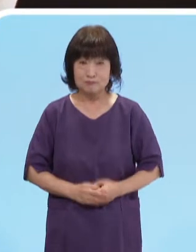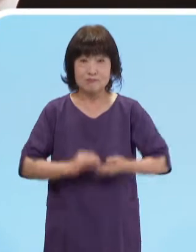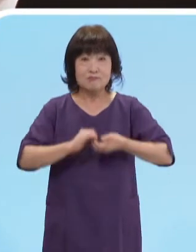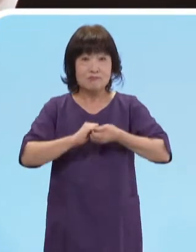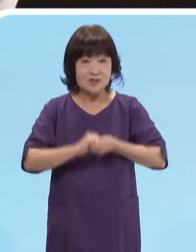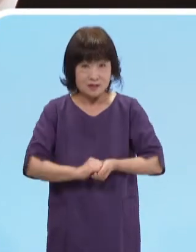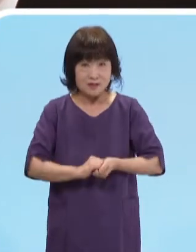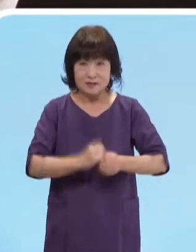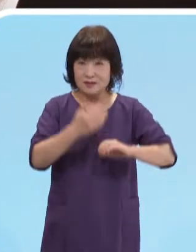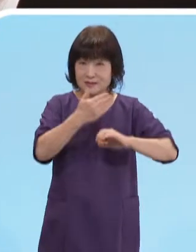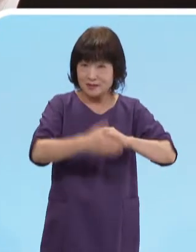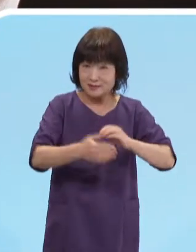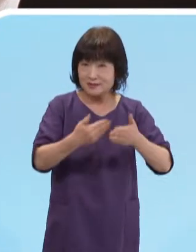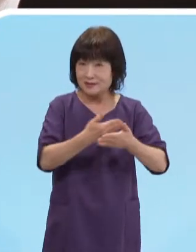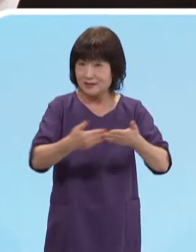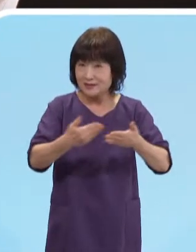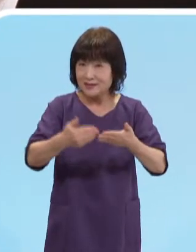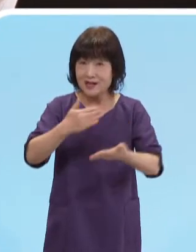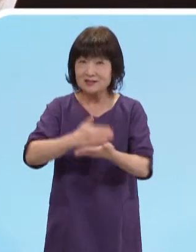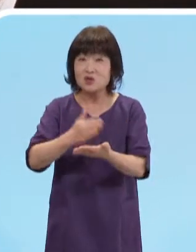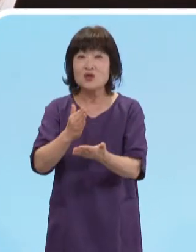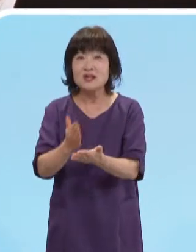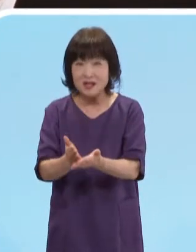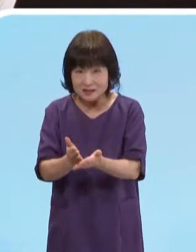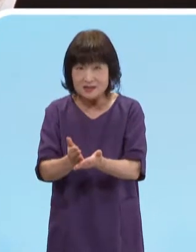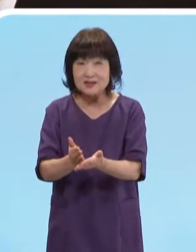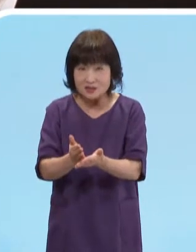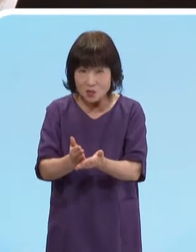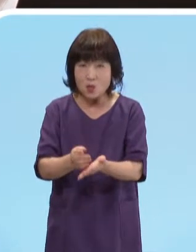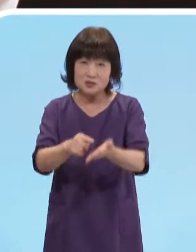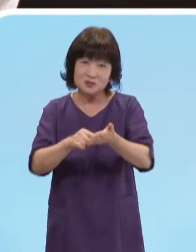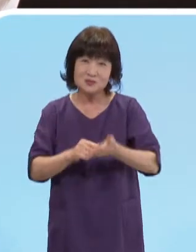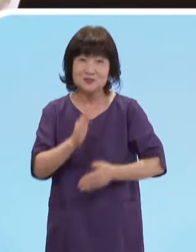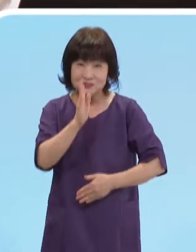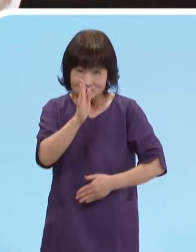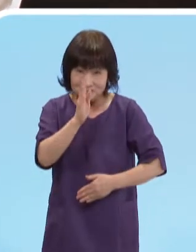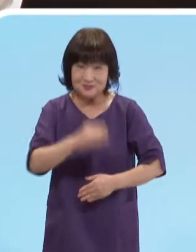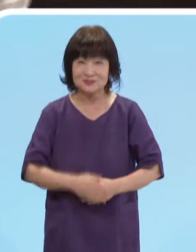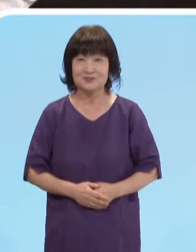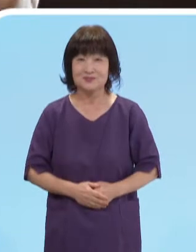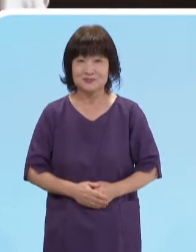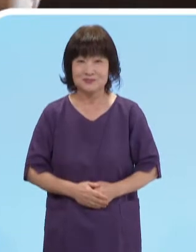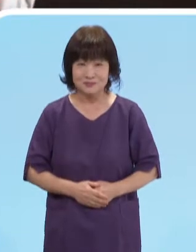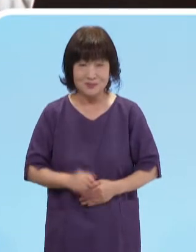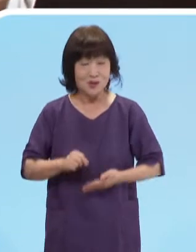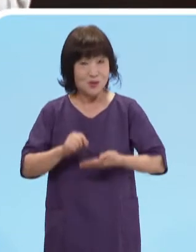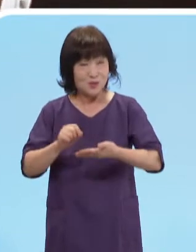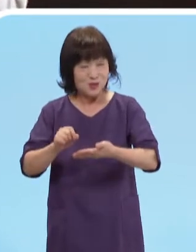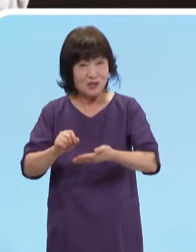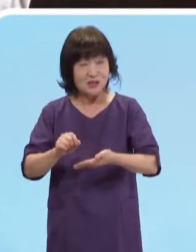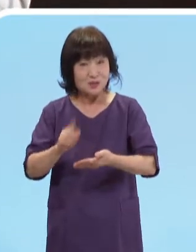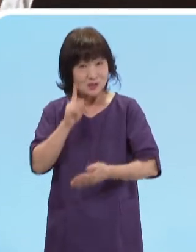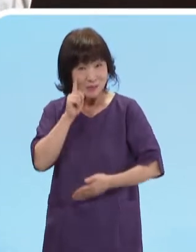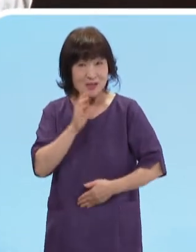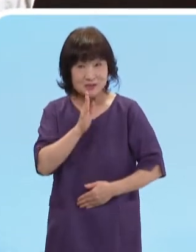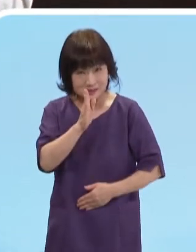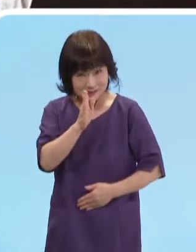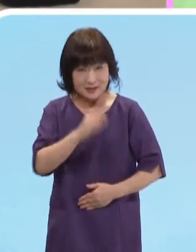ぜひ写真ケーキサプライズ等で使っていただけたら嬉しいです。よろしくお願いいたします。 渡してみてくださいね。